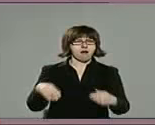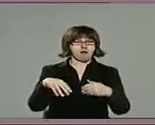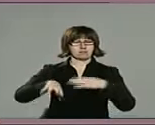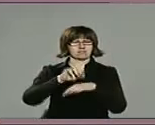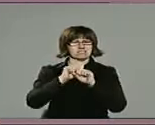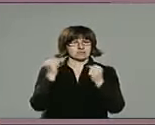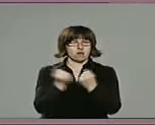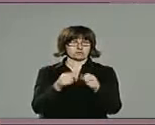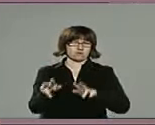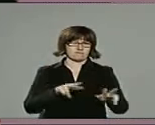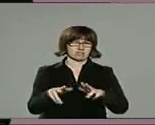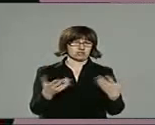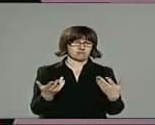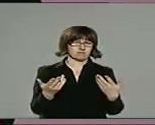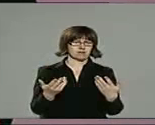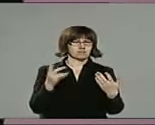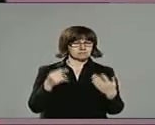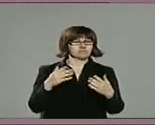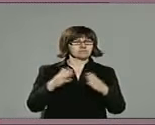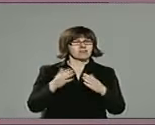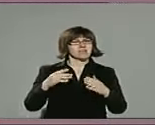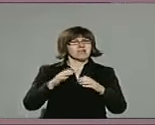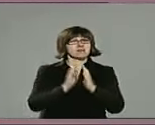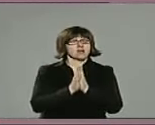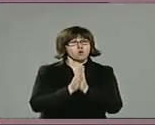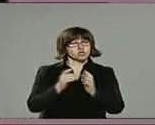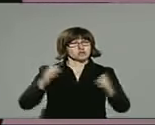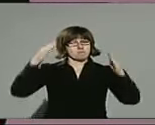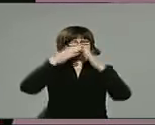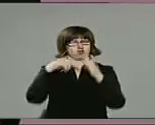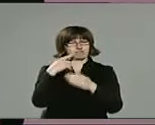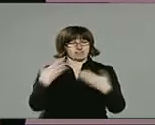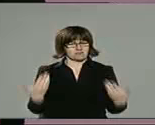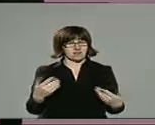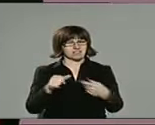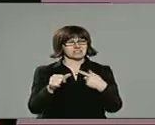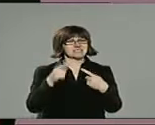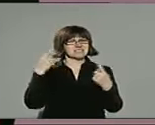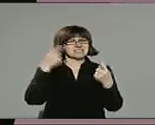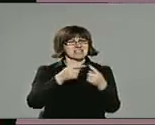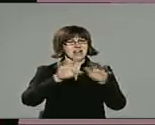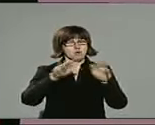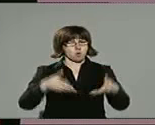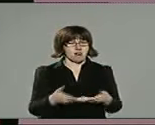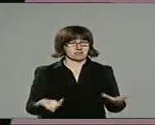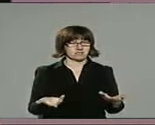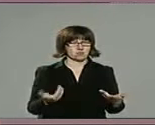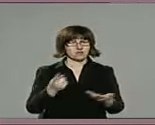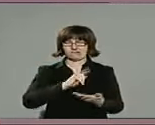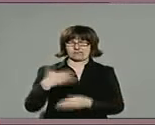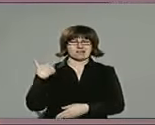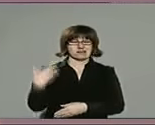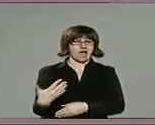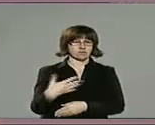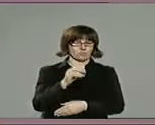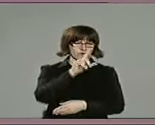der Wirtschaft eintreten. Es ist ein katholischer Bischof, von dem der Satz stammt, das Ziel der Globalisierung ist nicht Reichtum